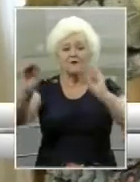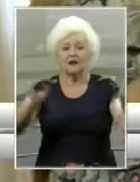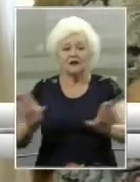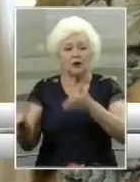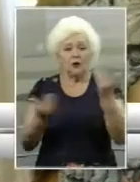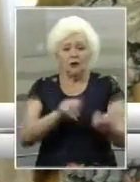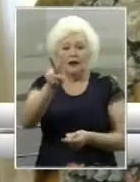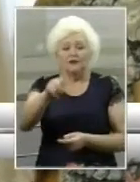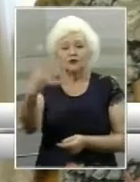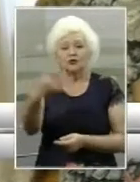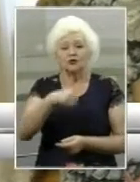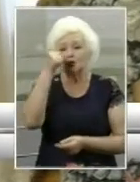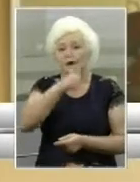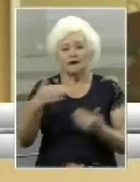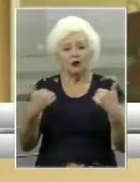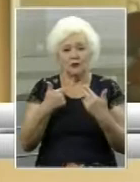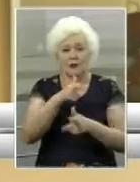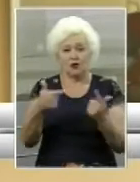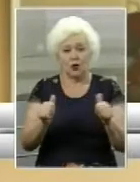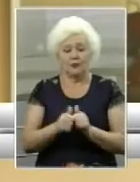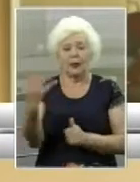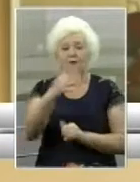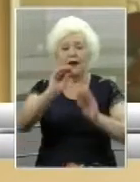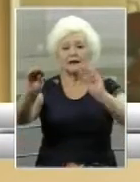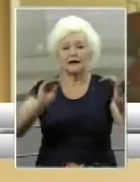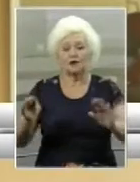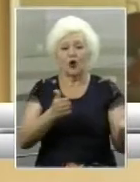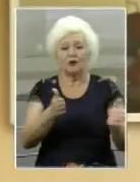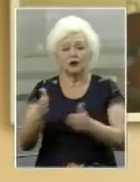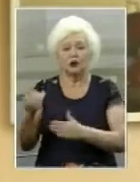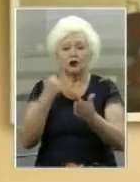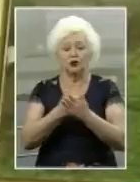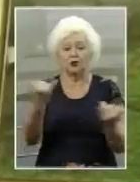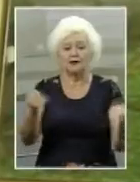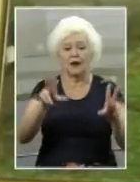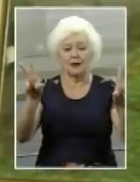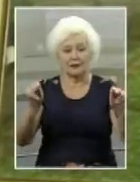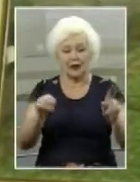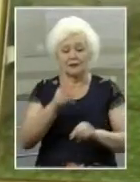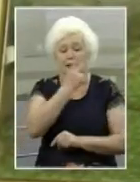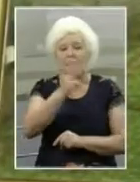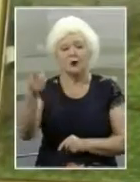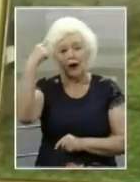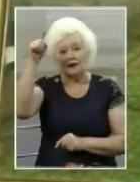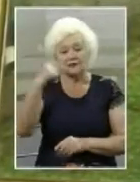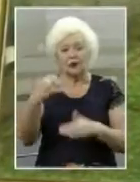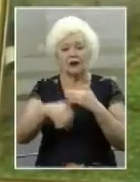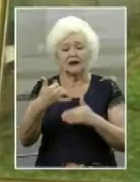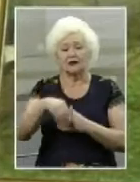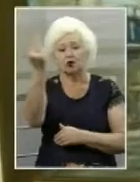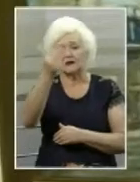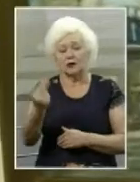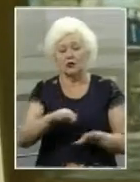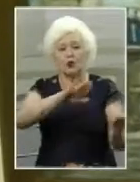присвячено 240-літтю нашого міста. 5 експозицій підготували до цієї дати. Показано творчість херсонських